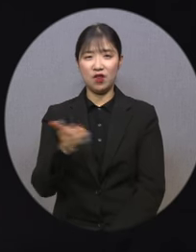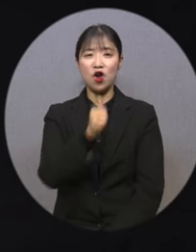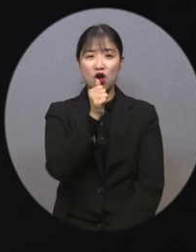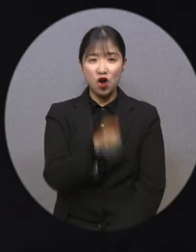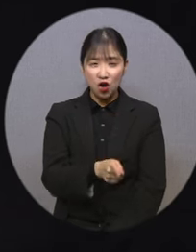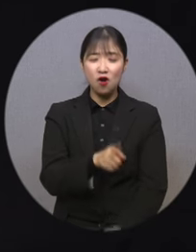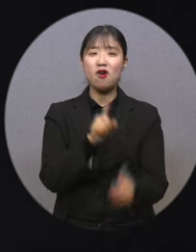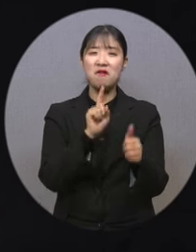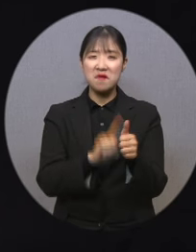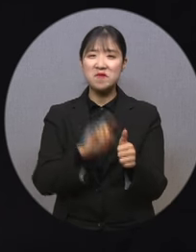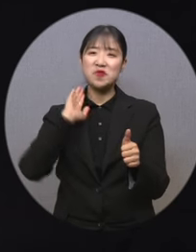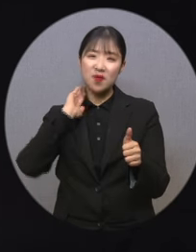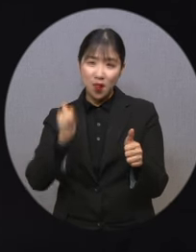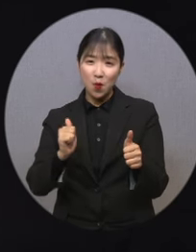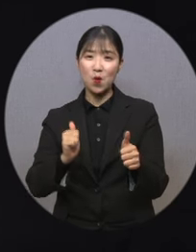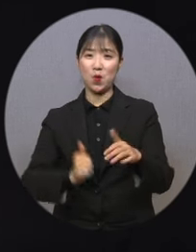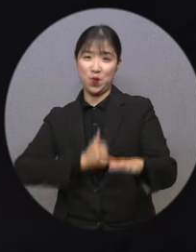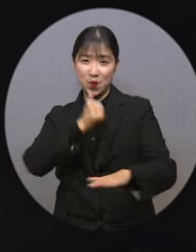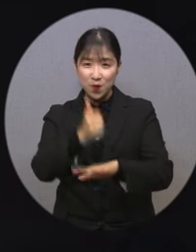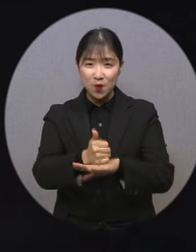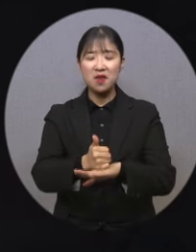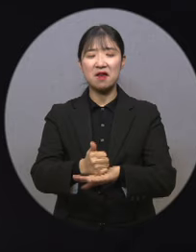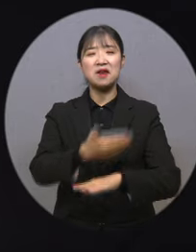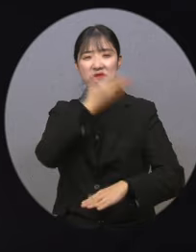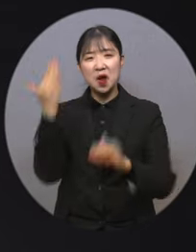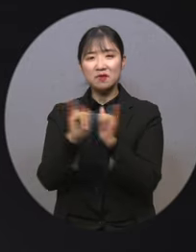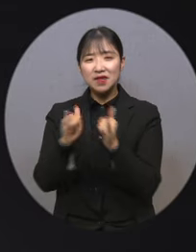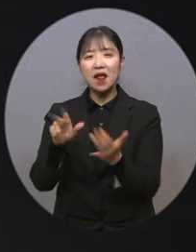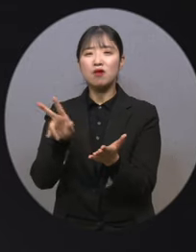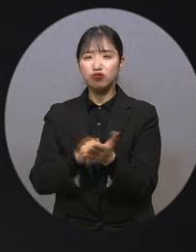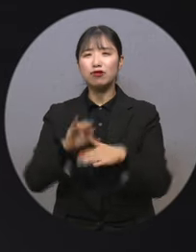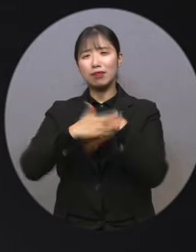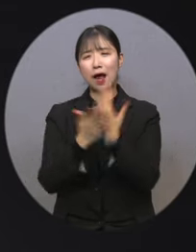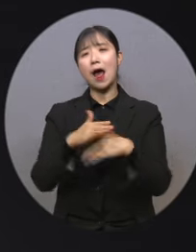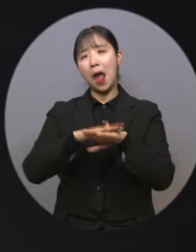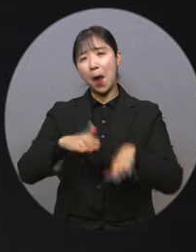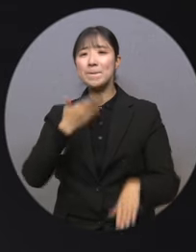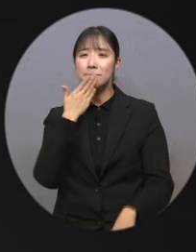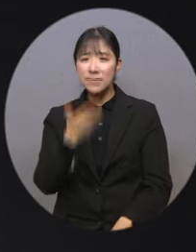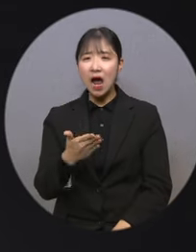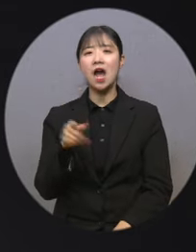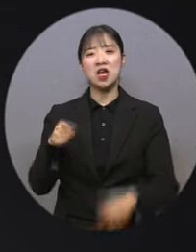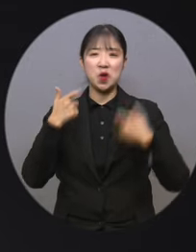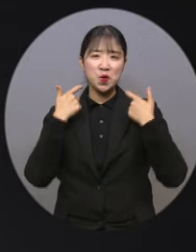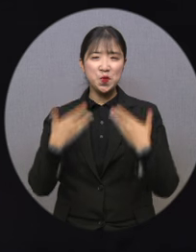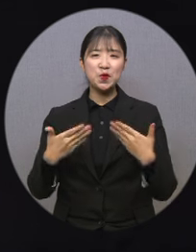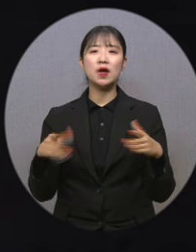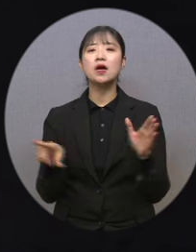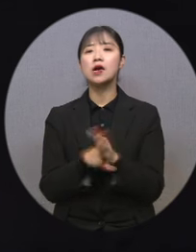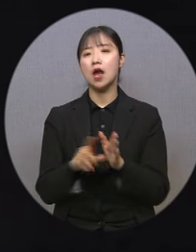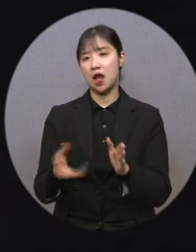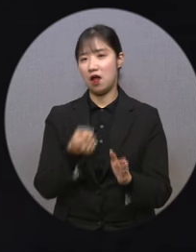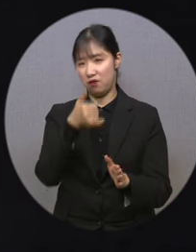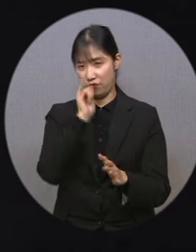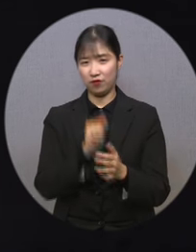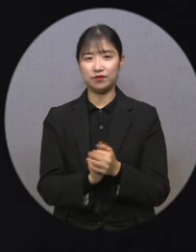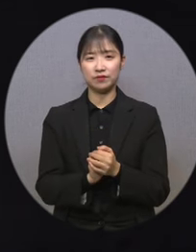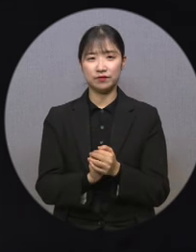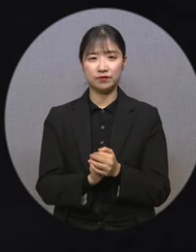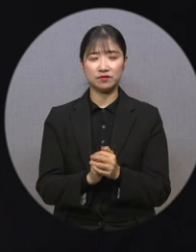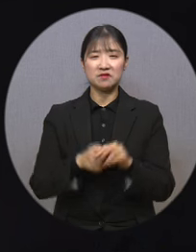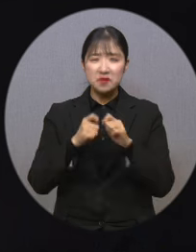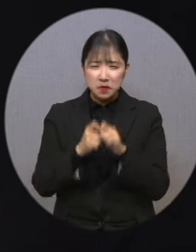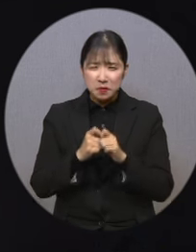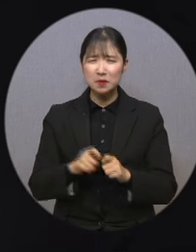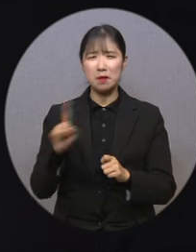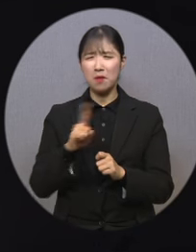대통령이 되면은 자기들의 문제는 다 해결된다. 그런 확신을 가지고 있을 겁니다. 그래서 구체적으로 뭐